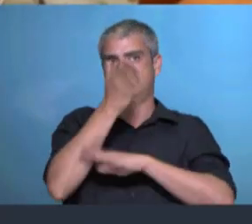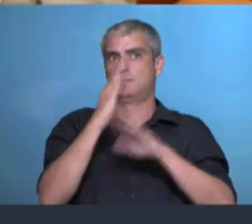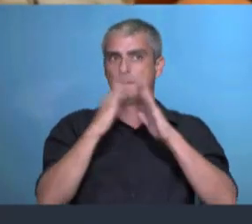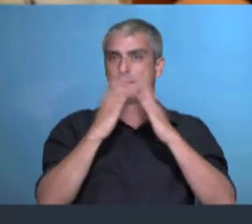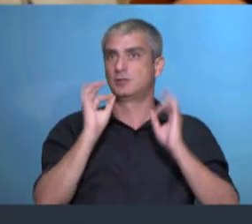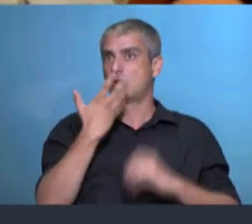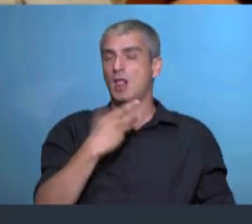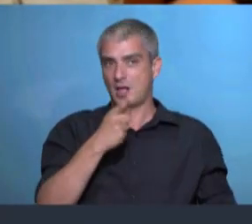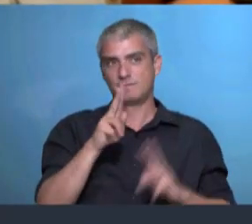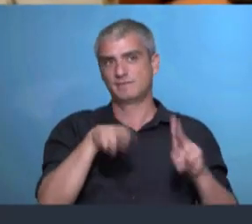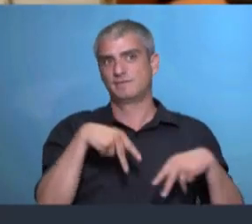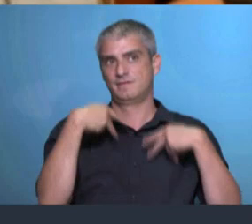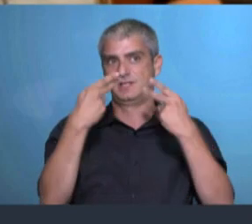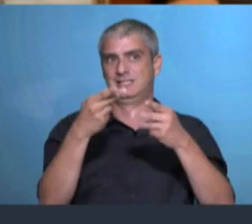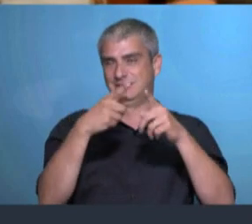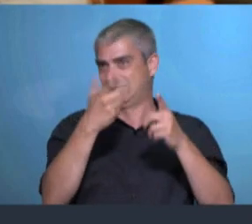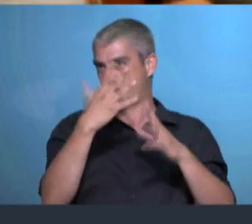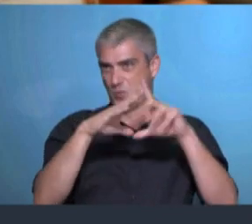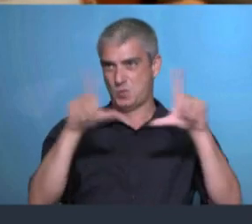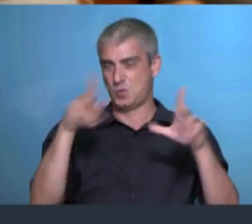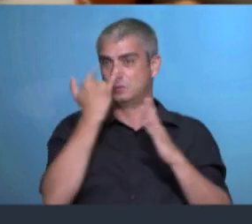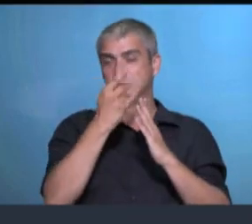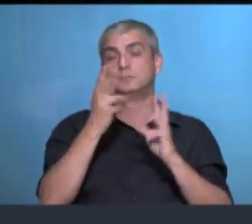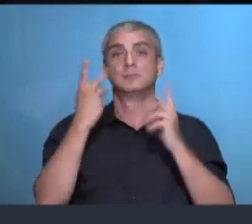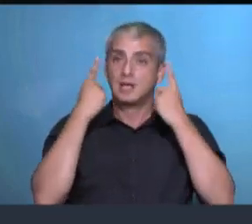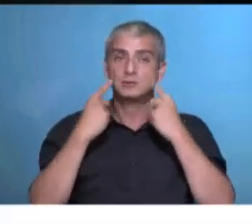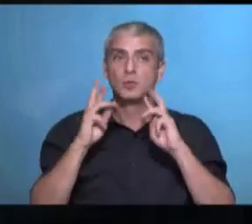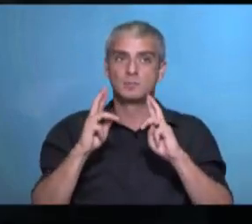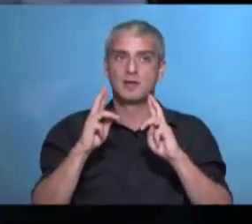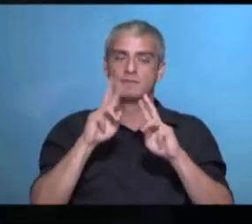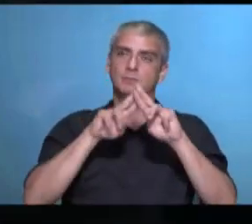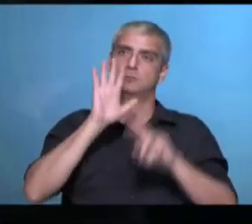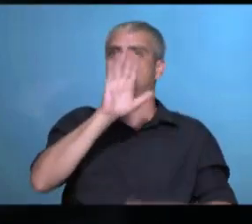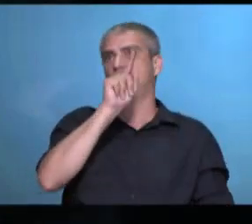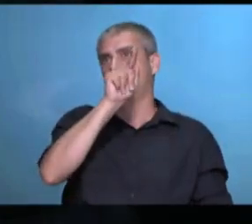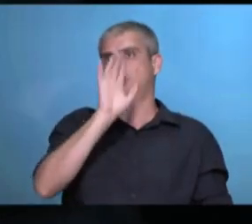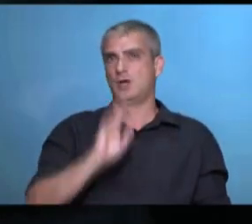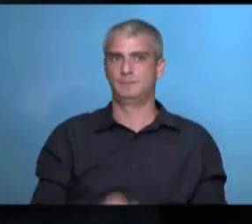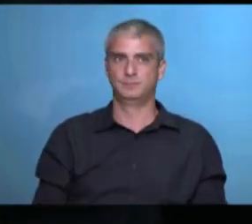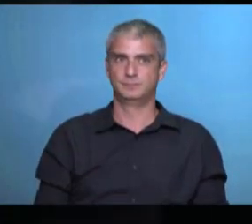האדמו"ר והחזירו את יצירת האומנות. בחסידות מקווים ששם היא תישאר.